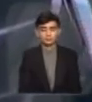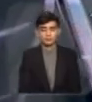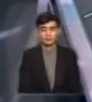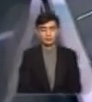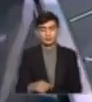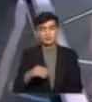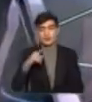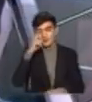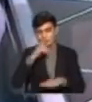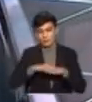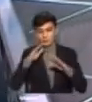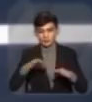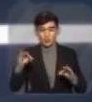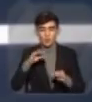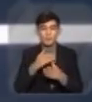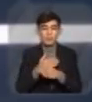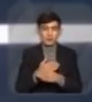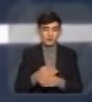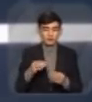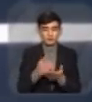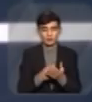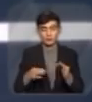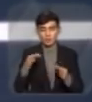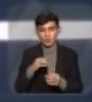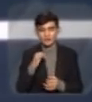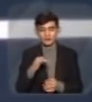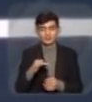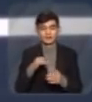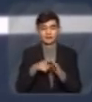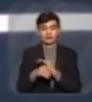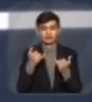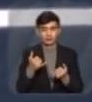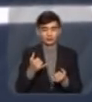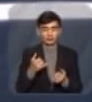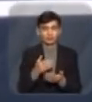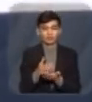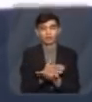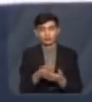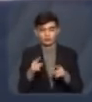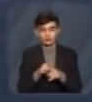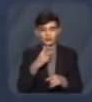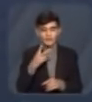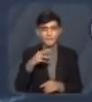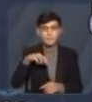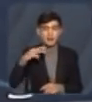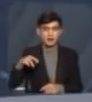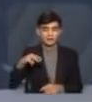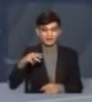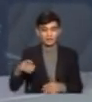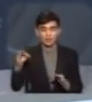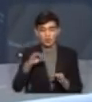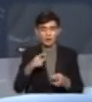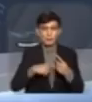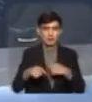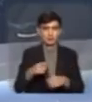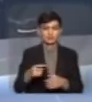Ал үкімет атаулы әлеуметтік көмекті тағайындаймын деп енді негізсіз бөлініп кеткен 2 миллиардтан аса қаражатты